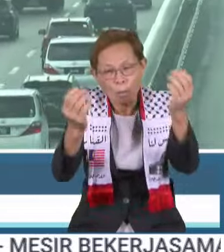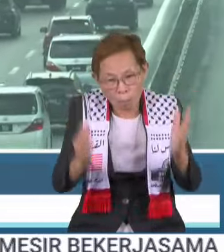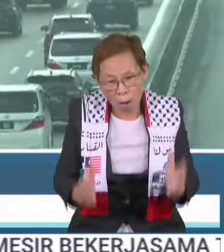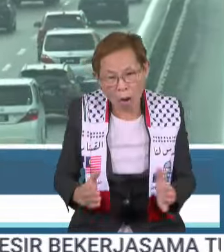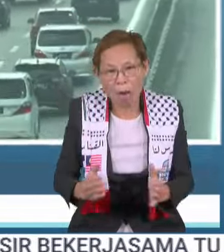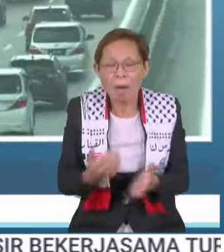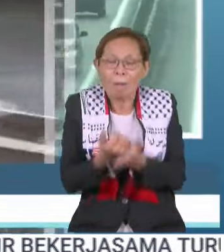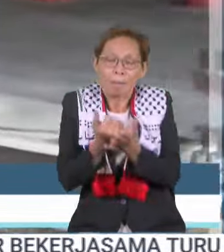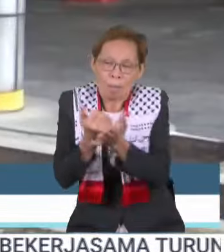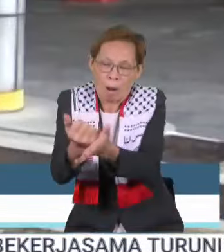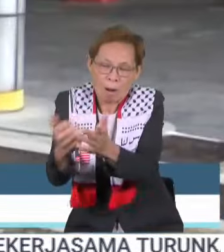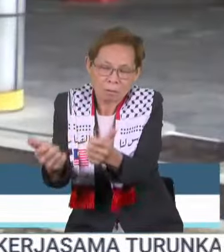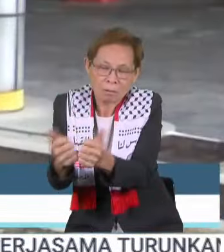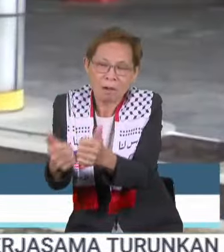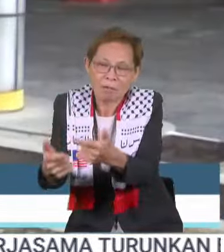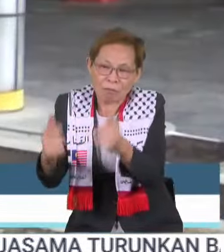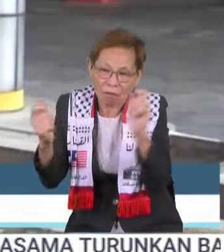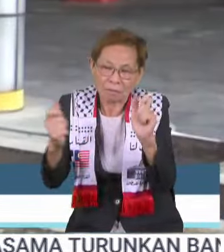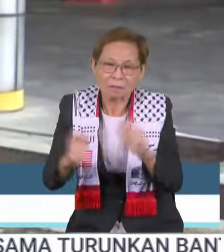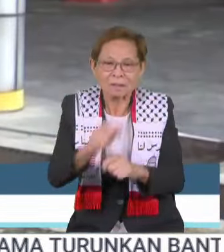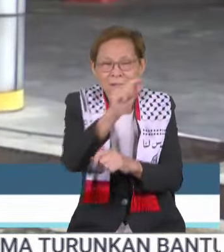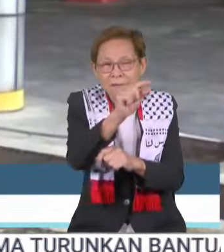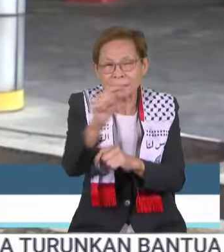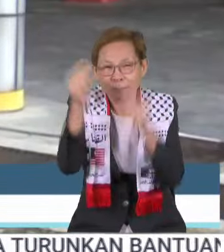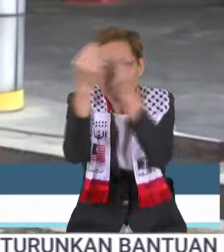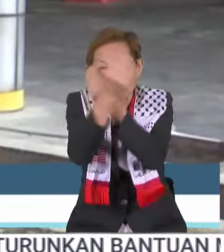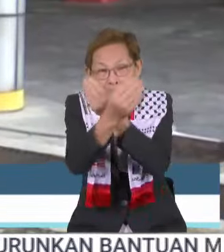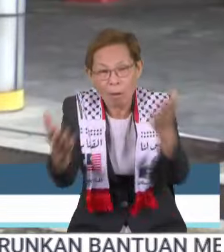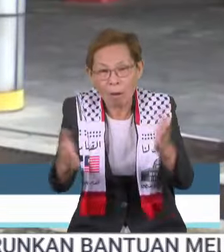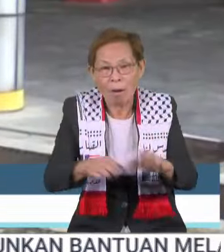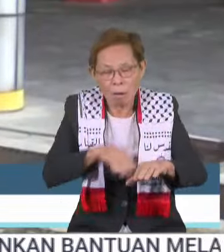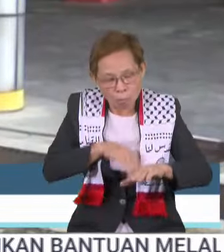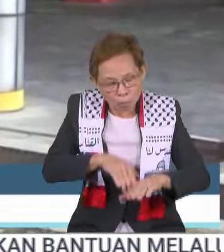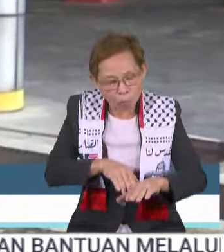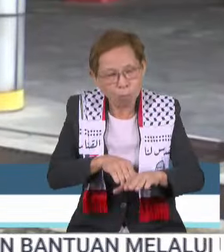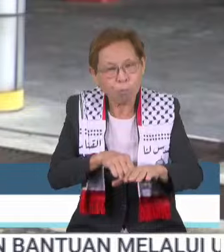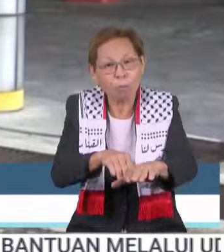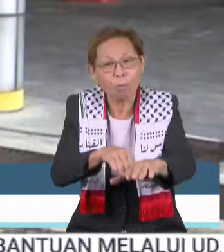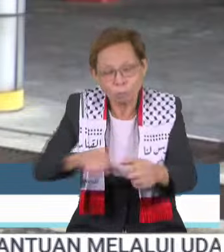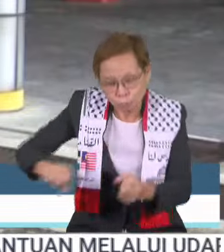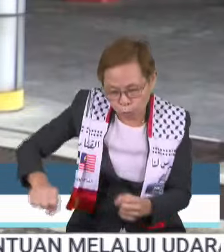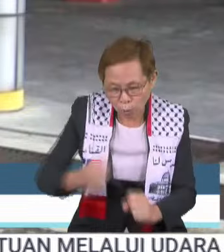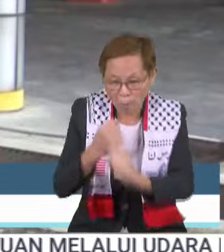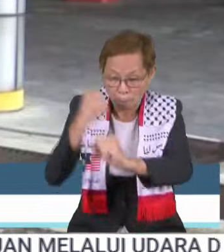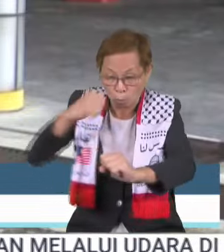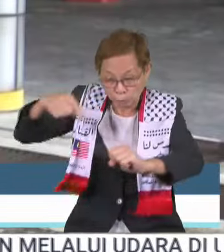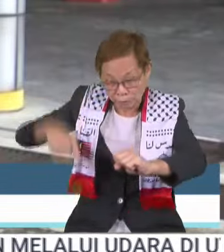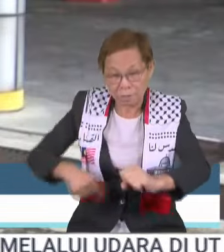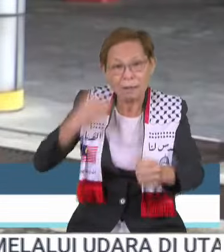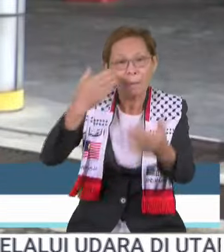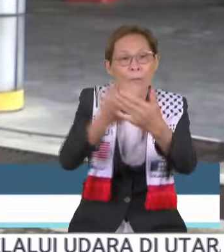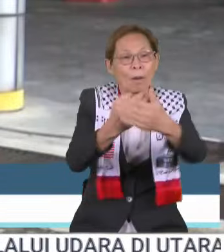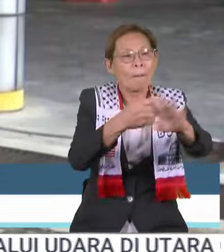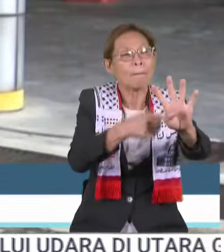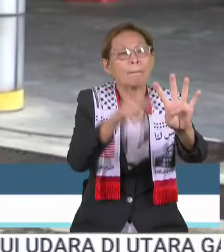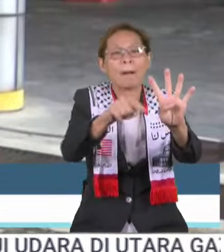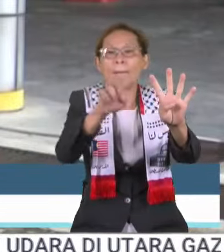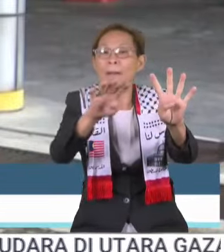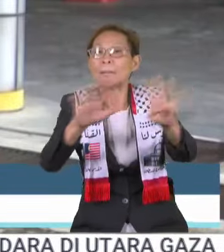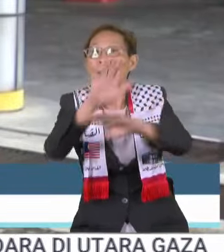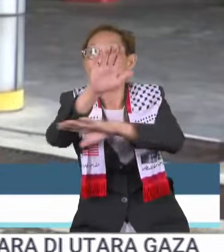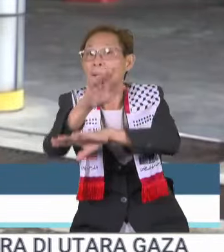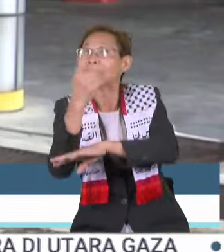dapat dihulurkan dengan kadar segera. Sedikit perkongsian mengenai aliran trafik di Sungai Buloh ini. Setakat 4.45